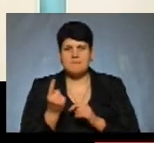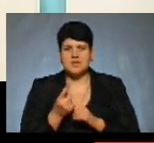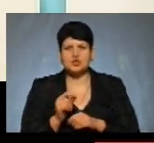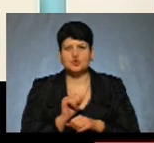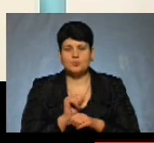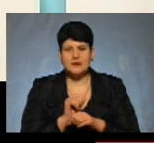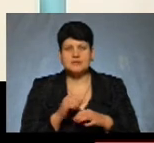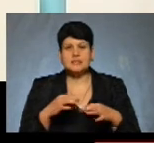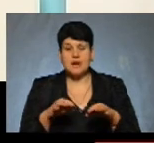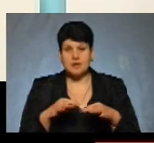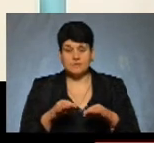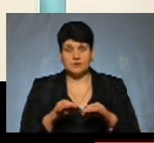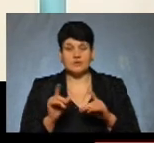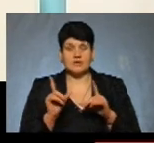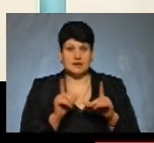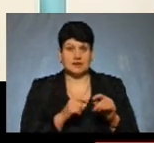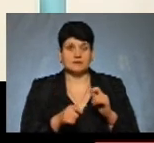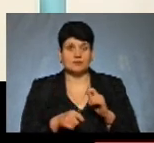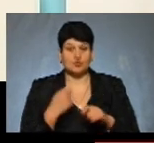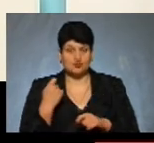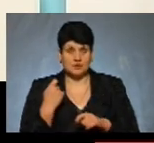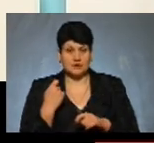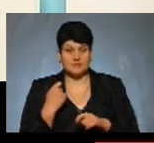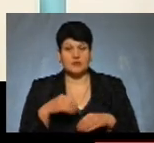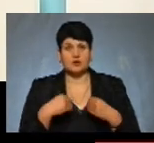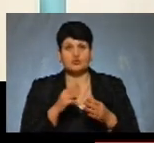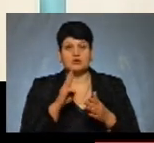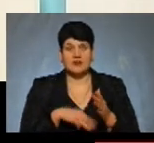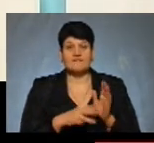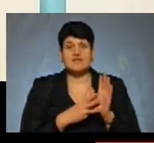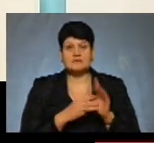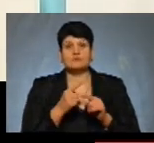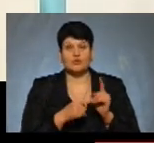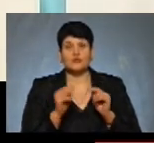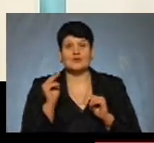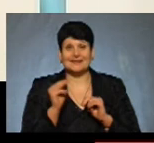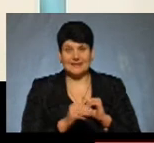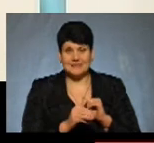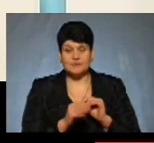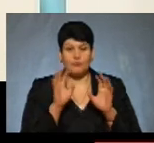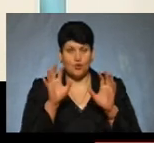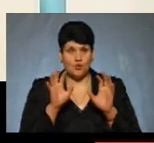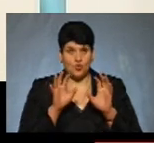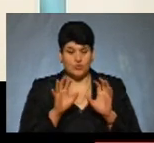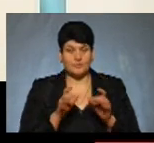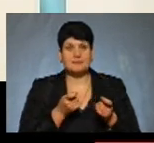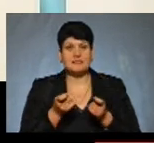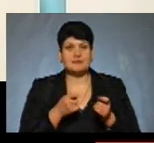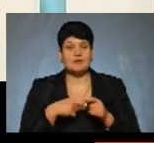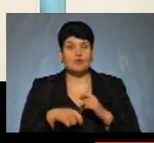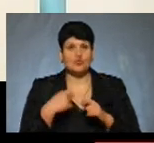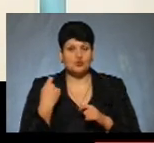такого транспортного засобу, який рухається з порушеннями, накладається штраф 8,5 тисяч, вже по кодексу про адміністративні